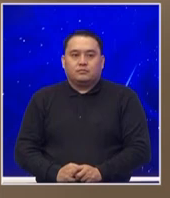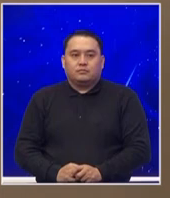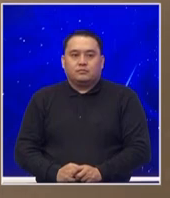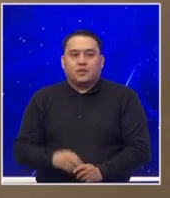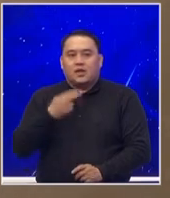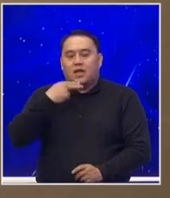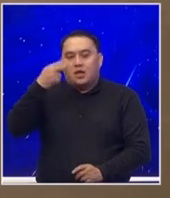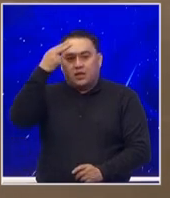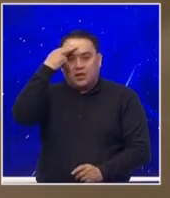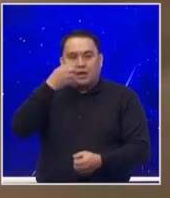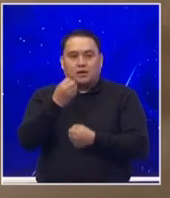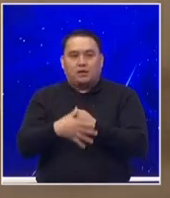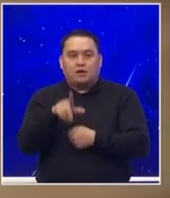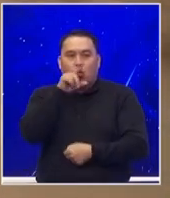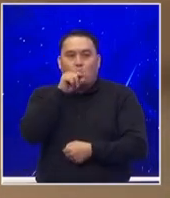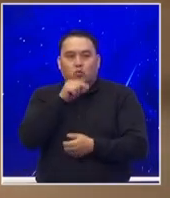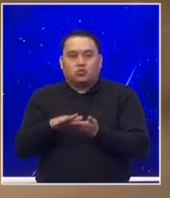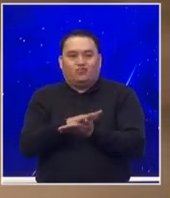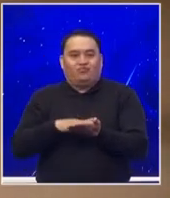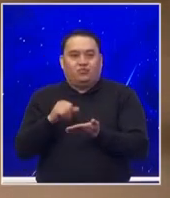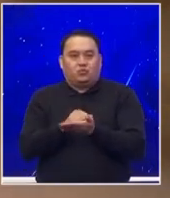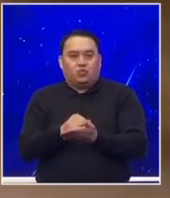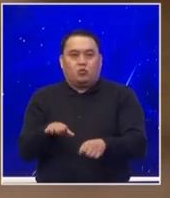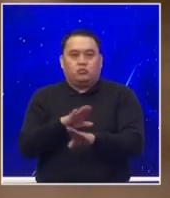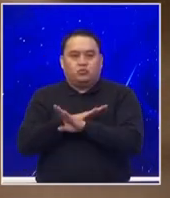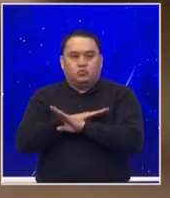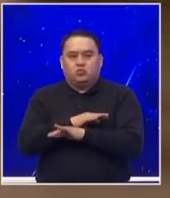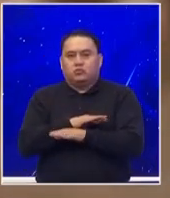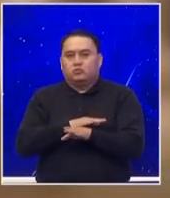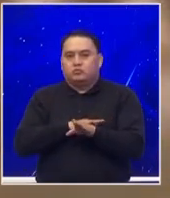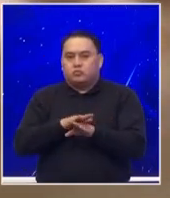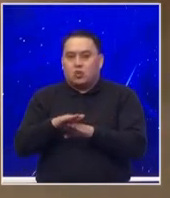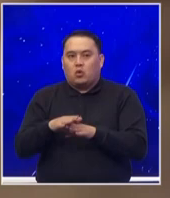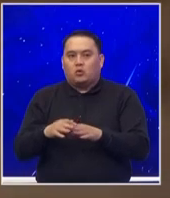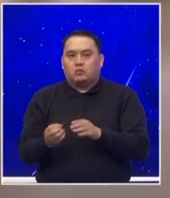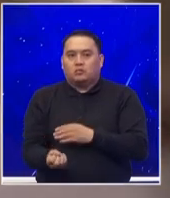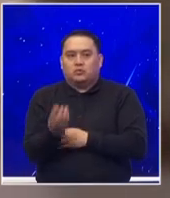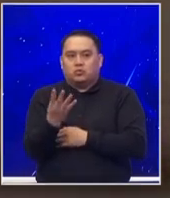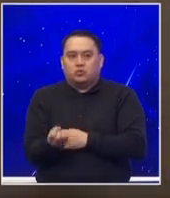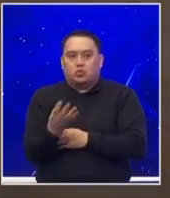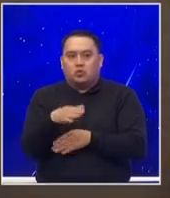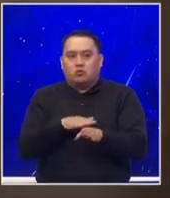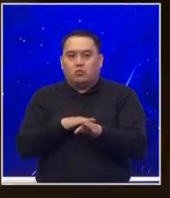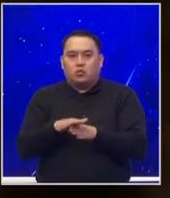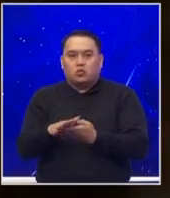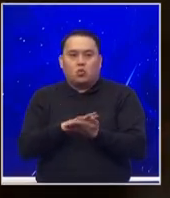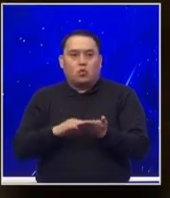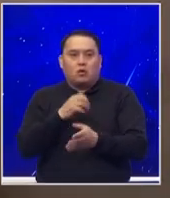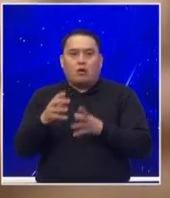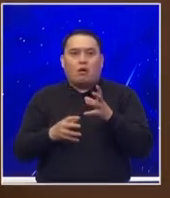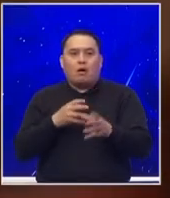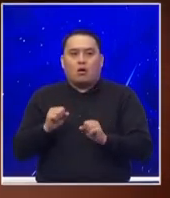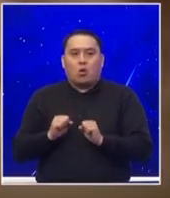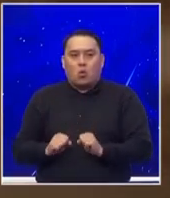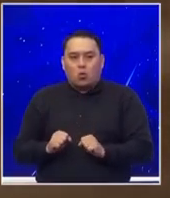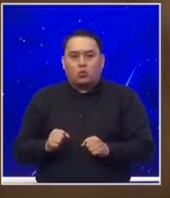Италия астанасы Римде құстар қырылып жатыр. Қала тұрғындарының хабарлауынша құстар жаңа жылдық отшашудан соң түгел қырылуда. Оны халықаралық жануарларды